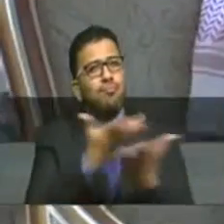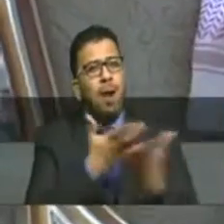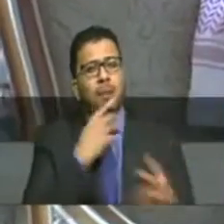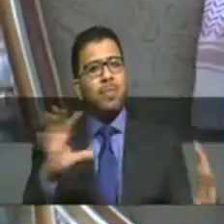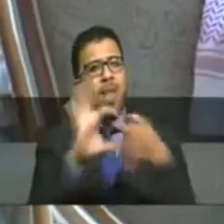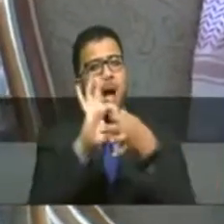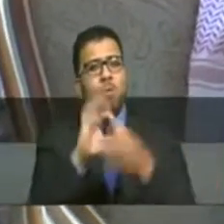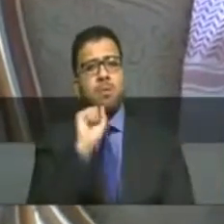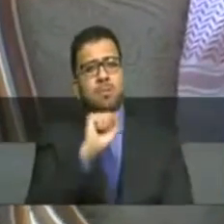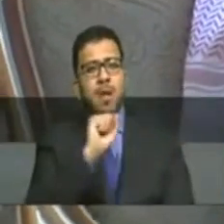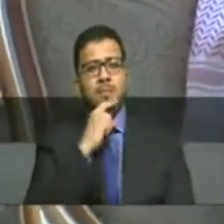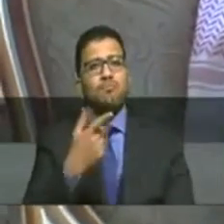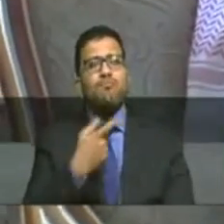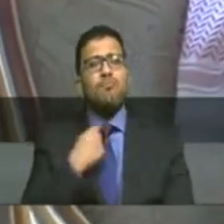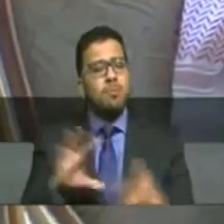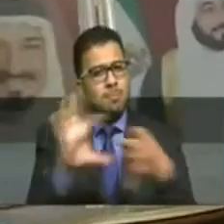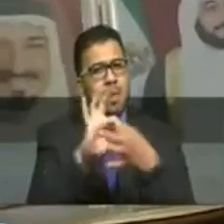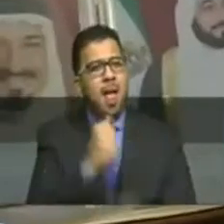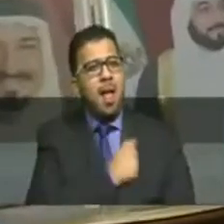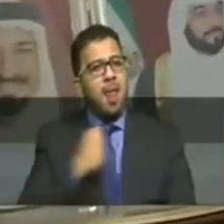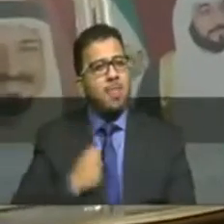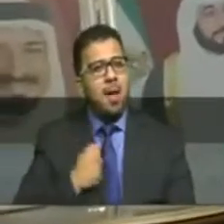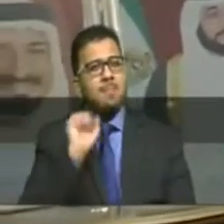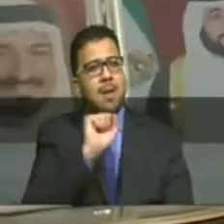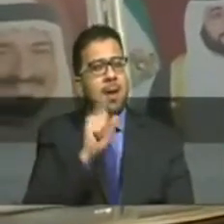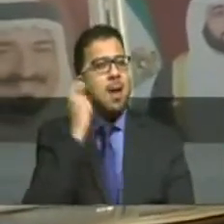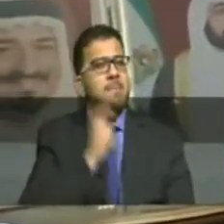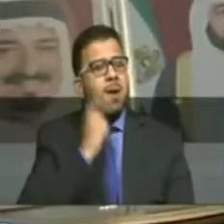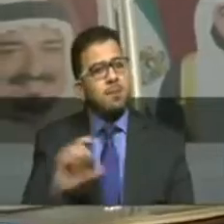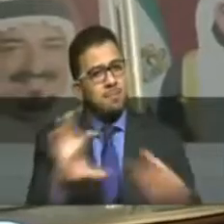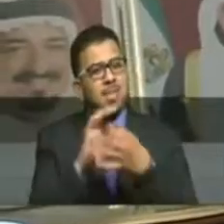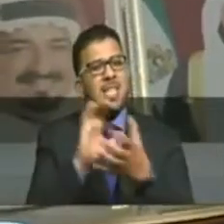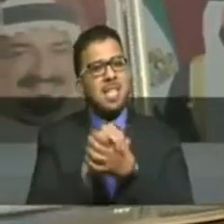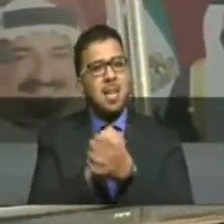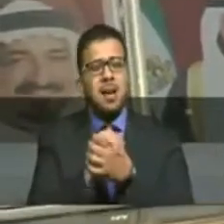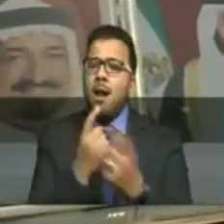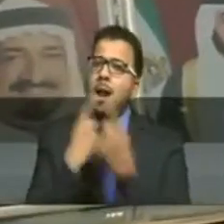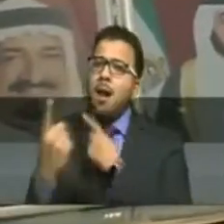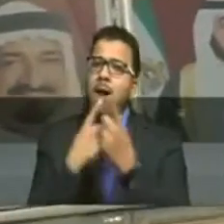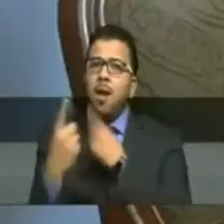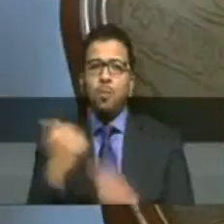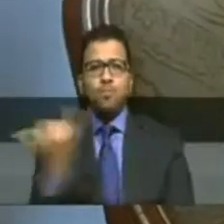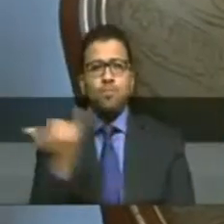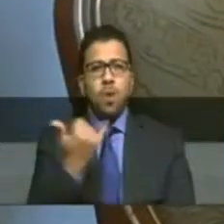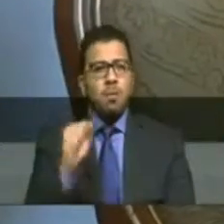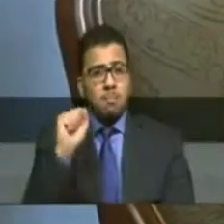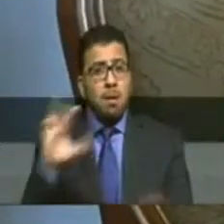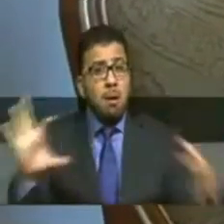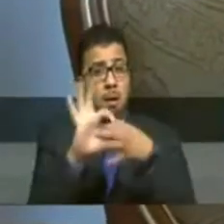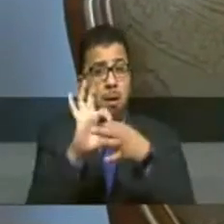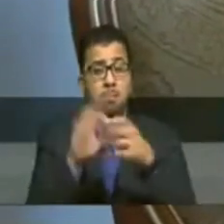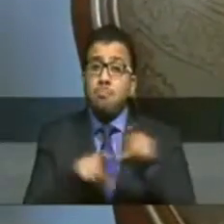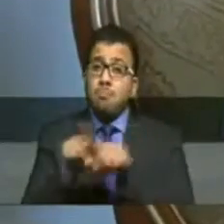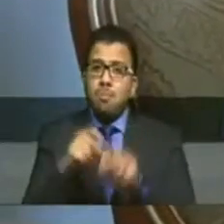استعراض علاقات التعاون وسبل توطيدها بين البلدين الصديقين وتبادل الأحاديث التي من شأنها أن تعزز